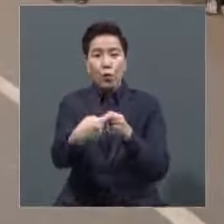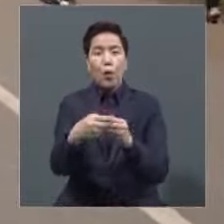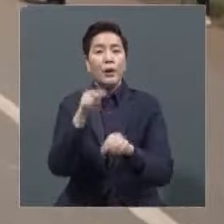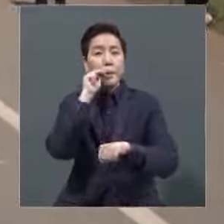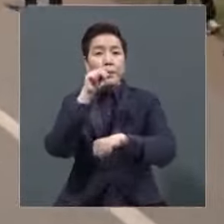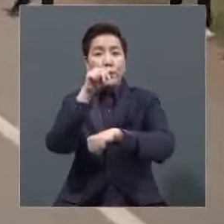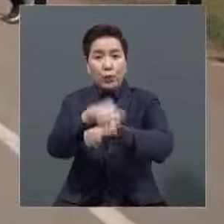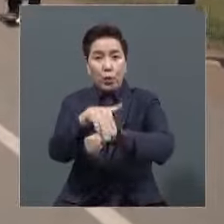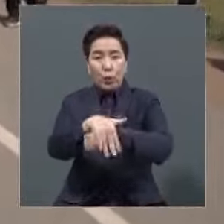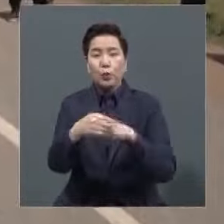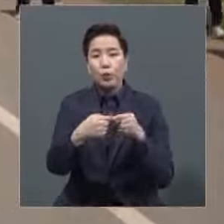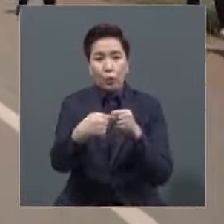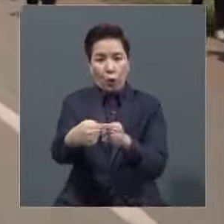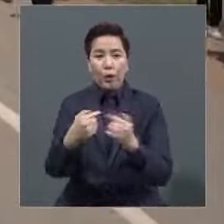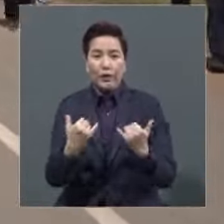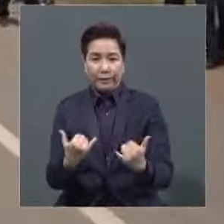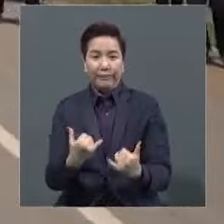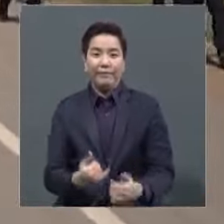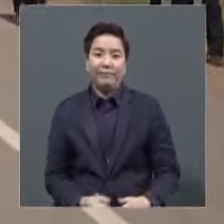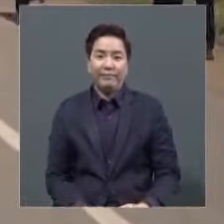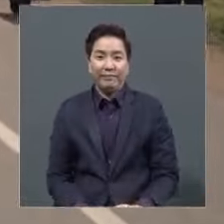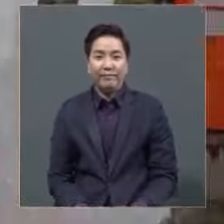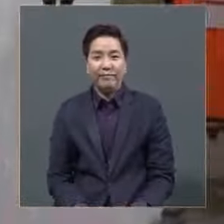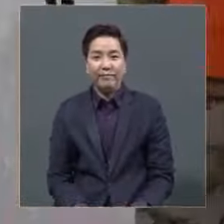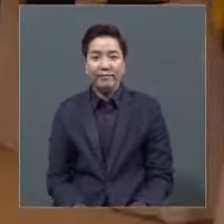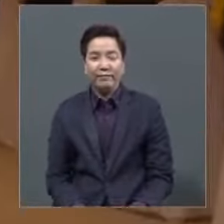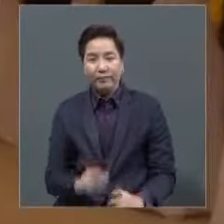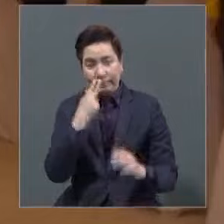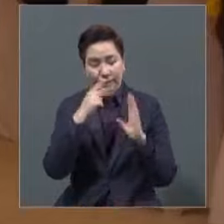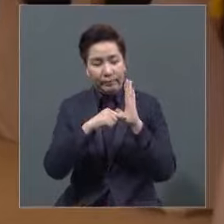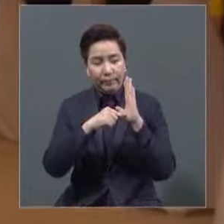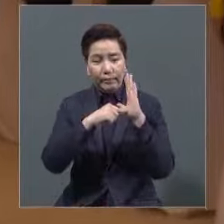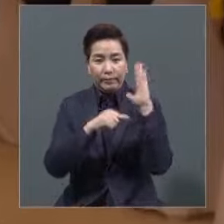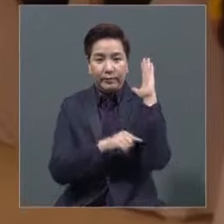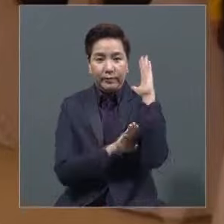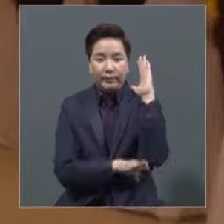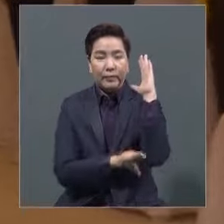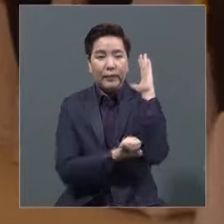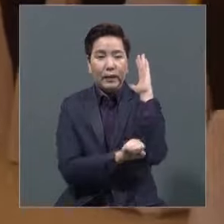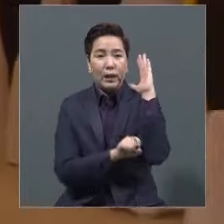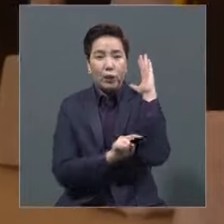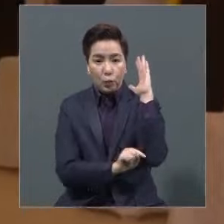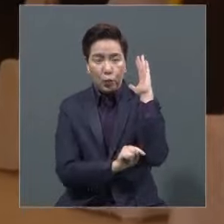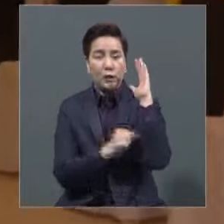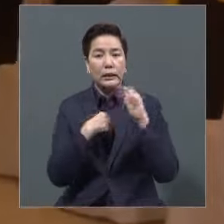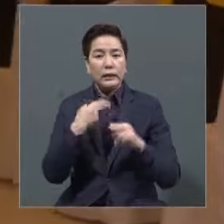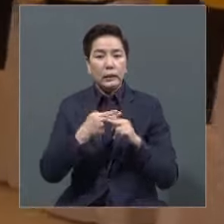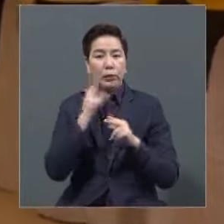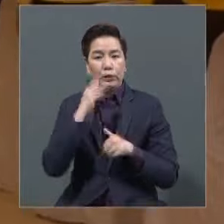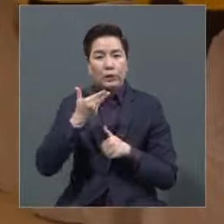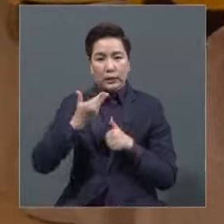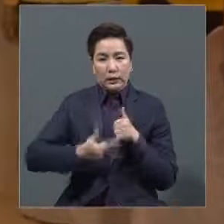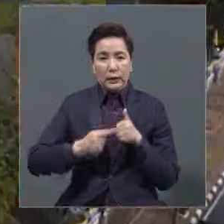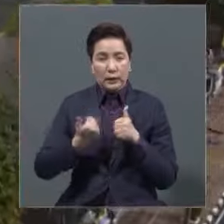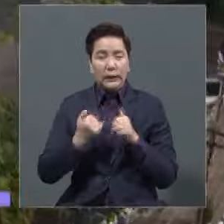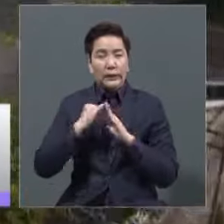ายกดำเนินกิจกรรมต่อไปค่ะ ลงใต้ไปดูที่จังหวัดสตูลกันบ้างครับนายสักกระปิน